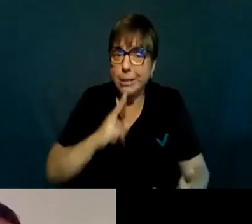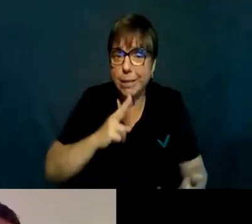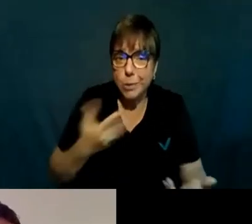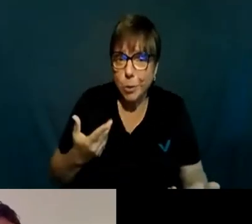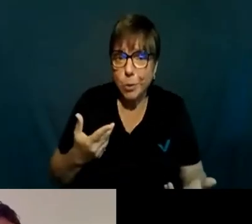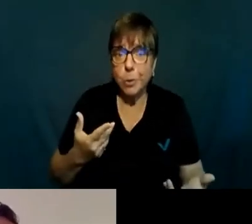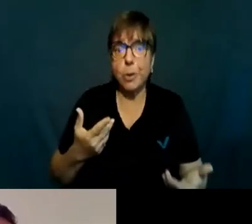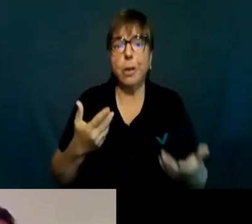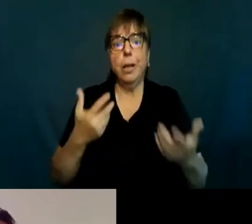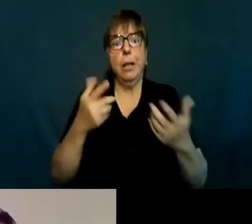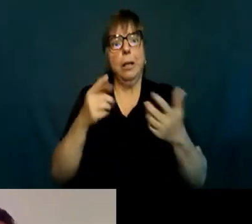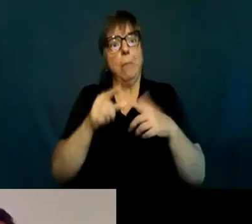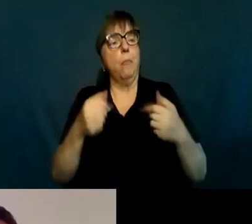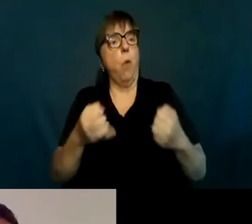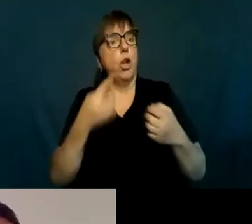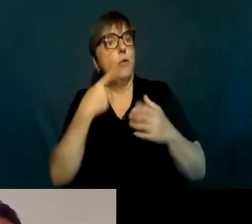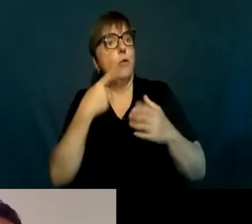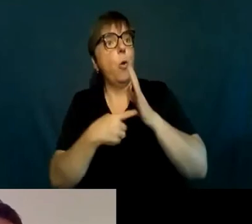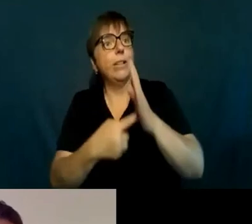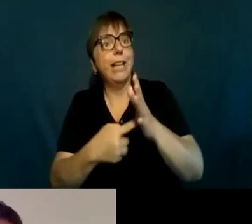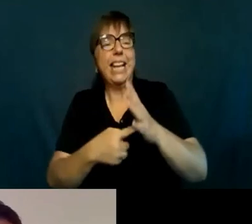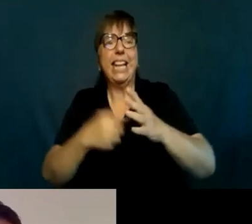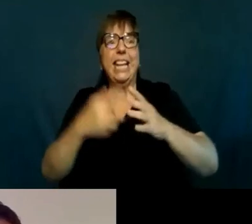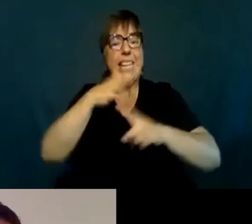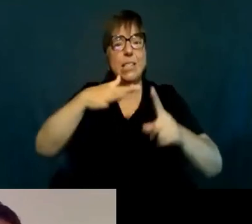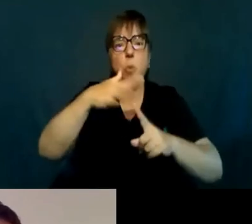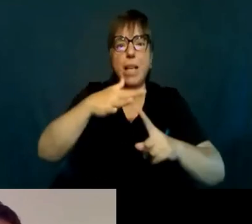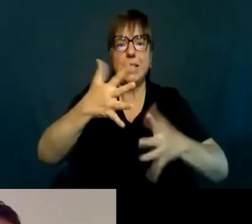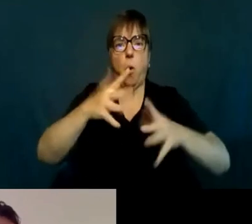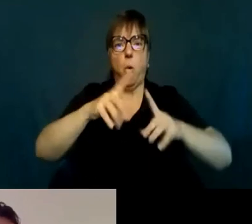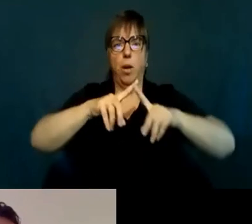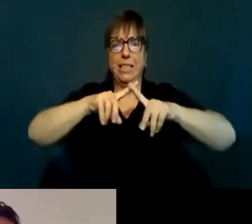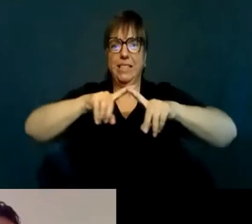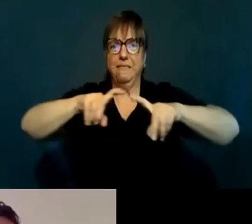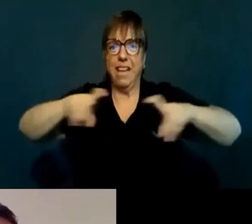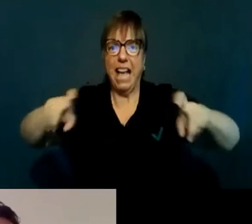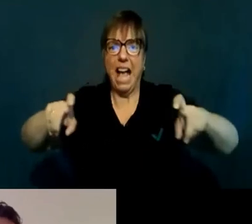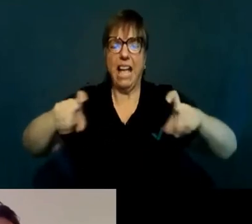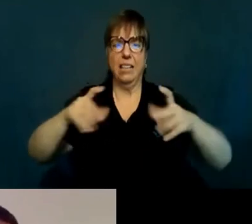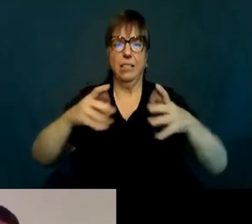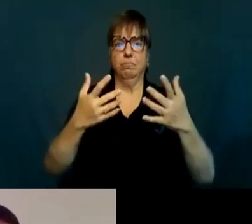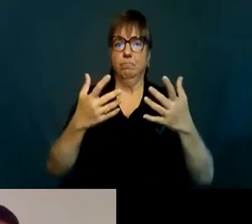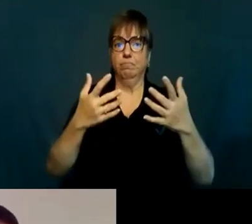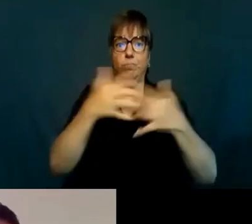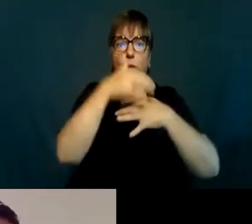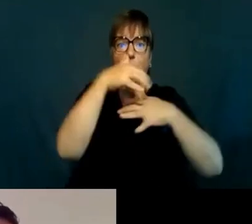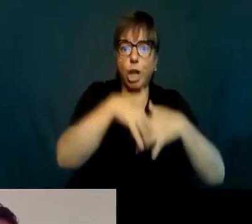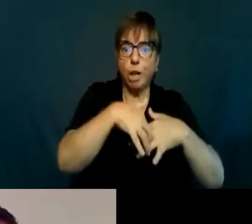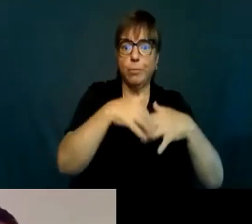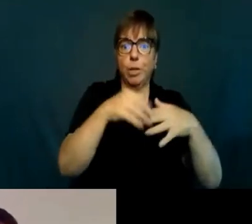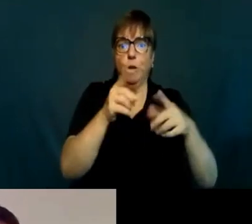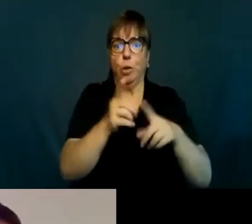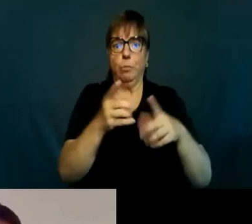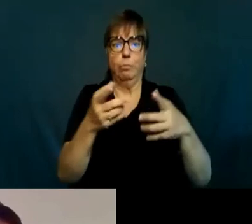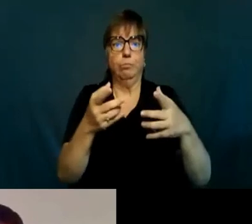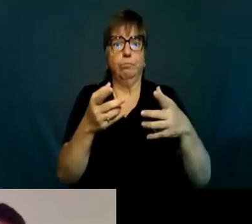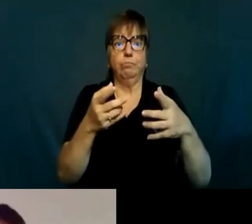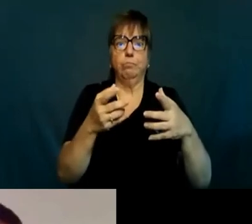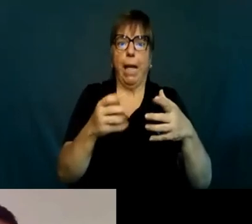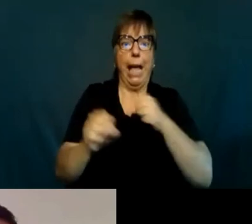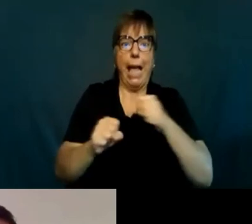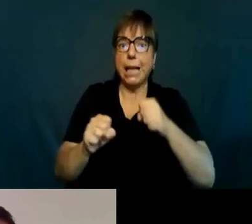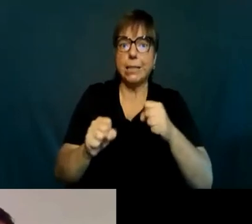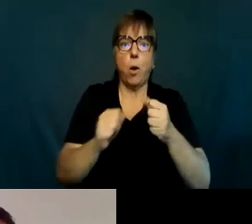'est la grande diversité des situations dans le monde autochtone et donc des réactions qui sont adaptées à